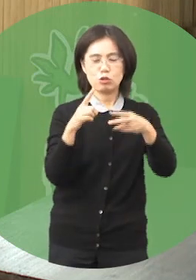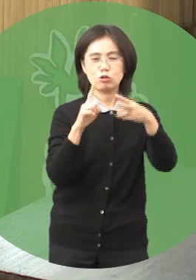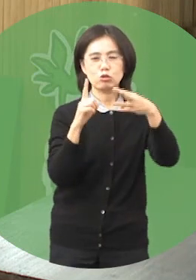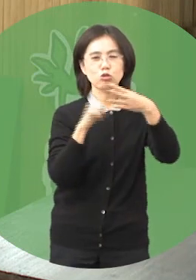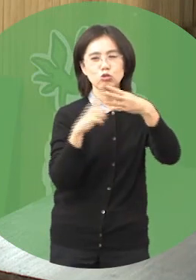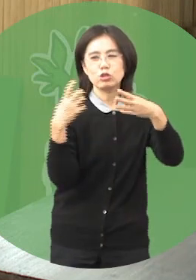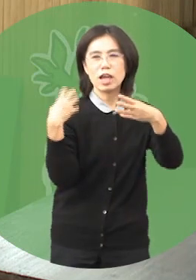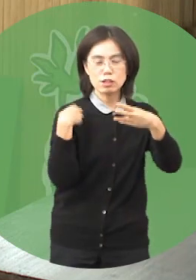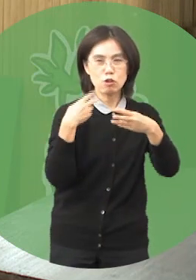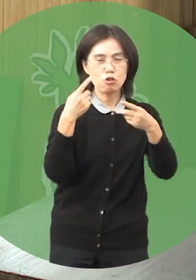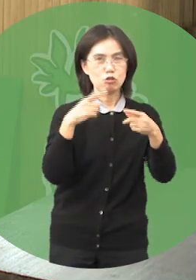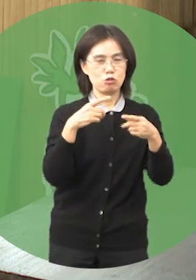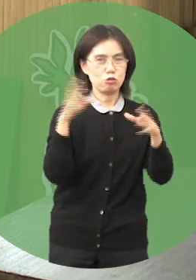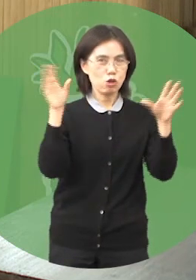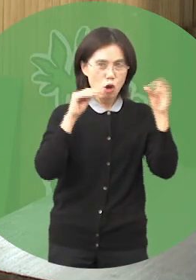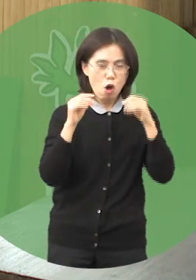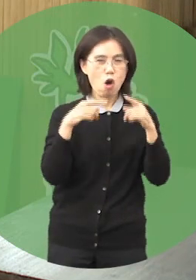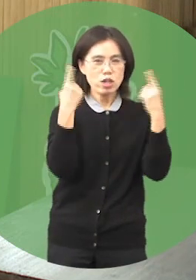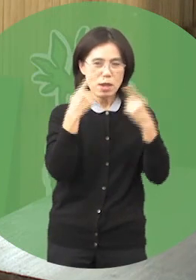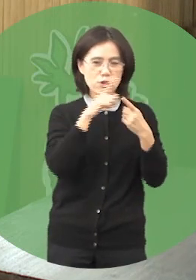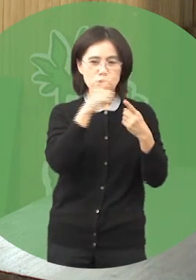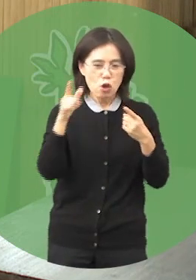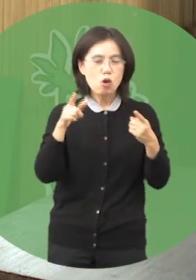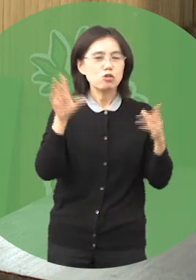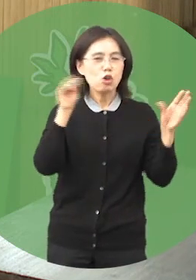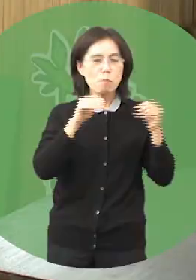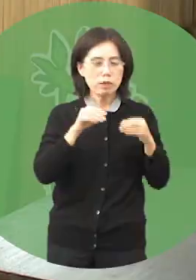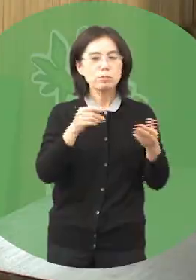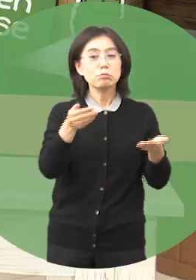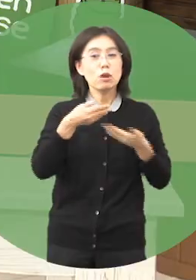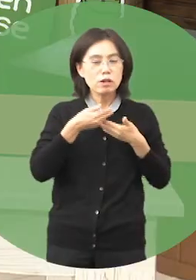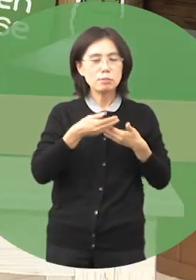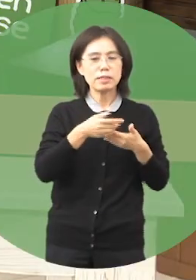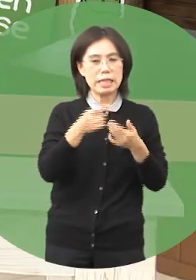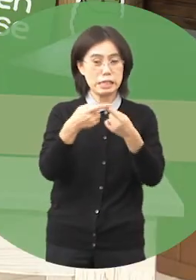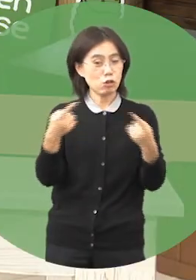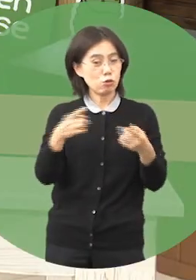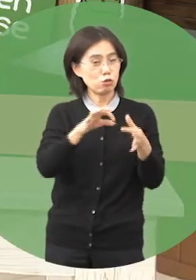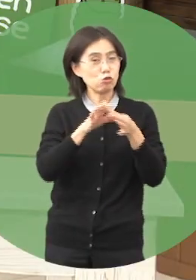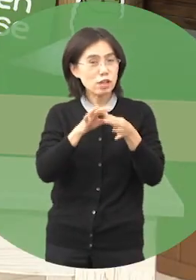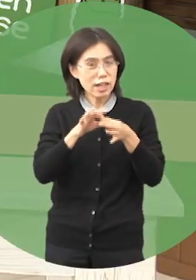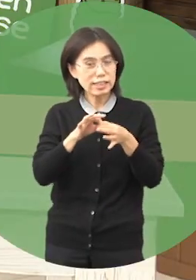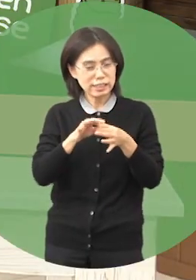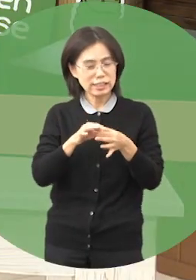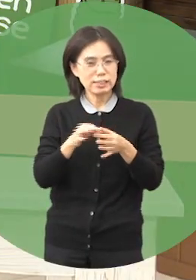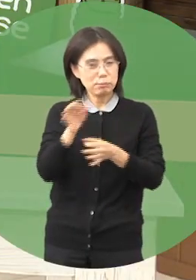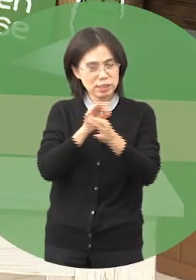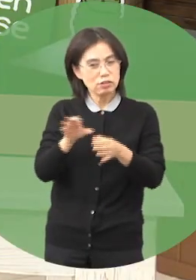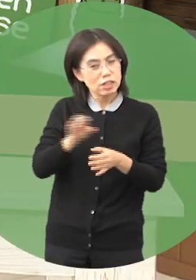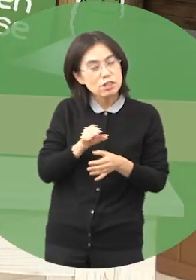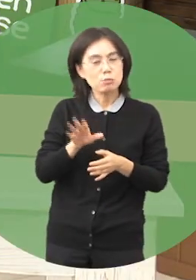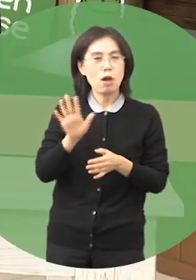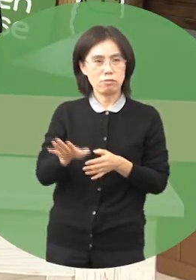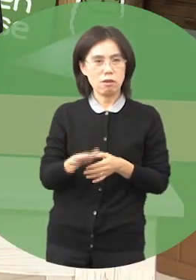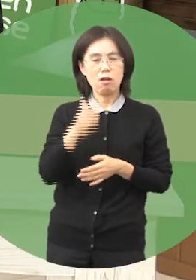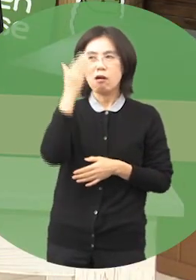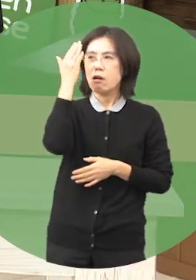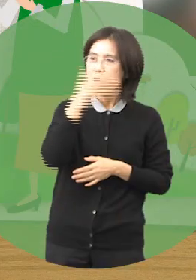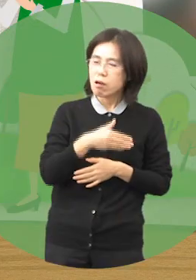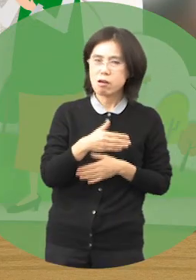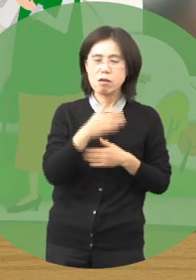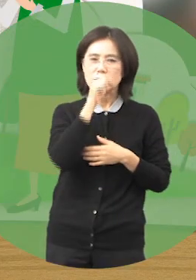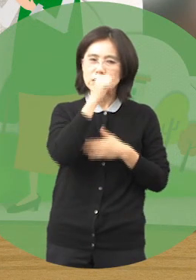えるようになり、人脈もビジネスチャンスも広がりました。 いろんなメリットも生まれるんですね。